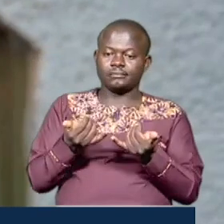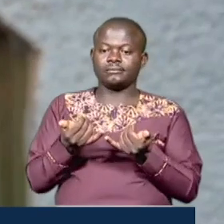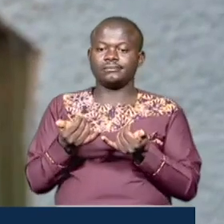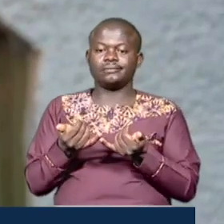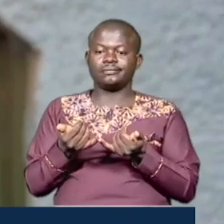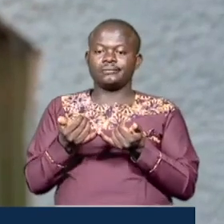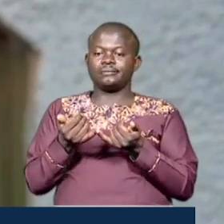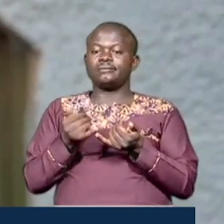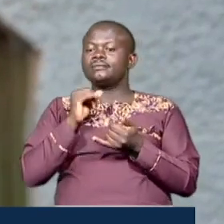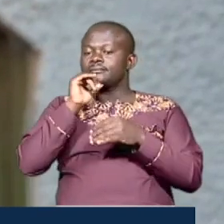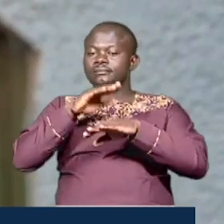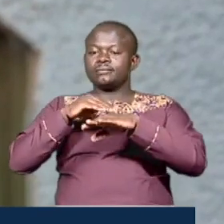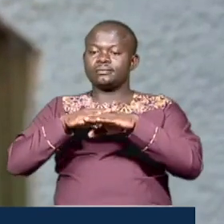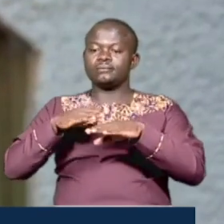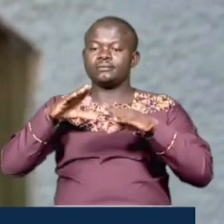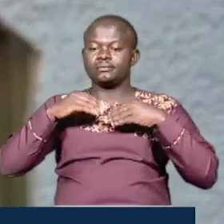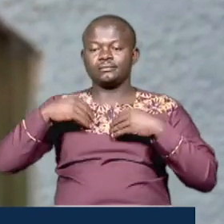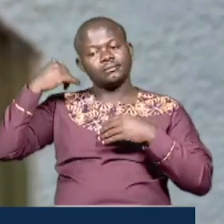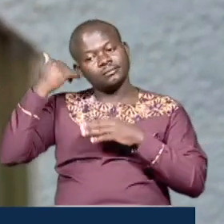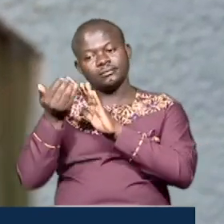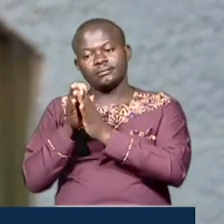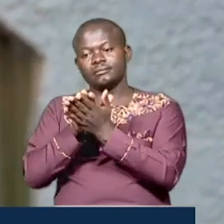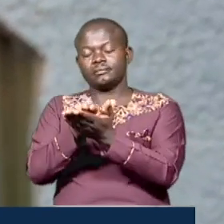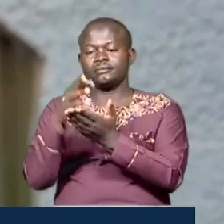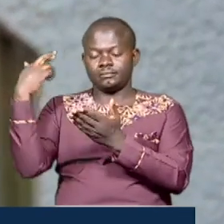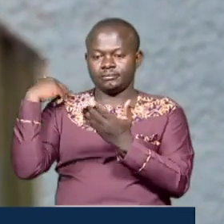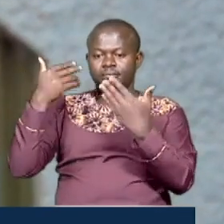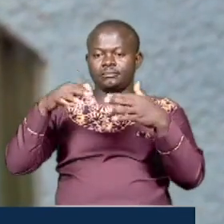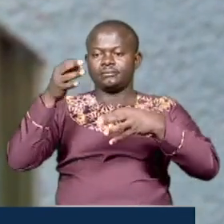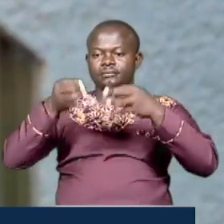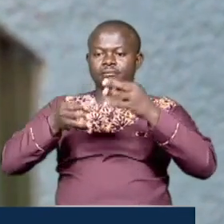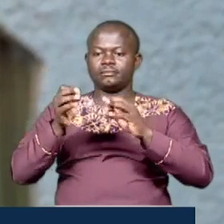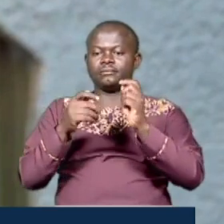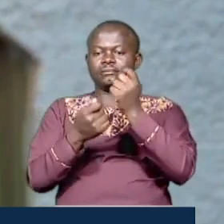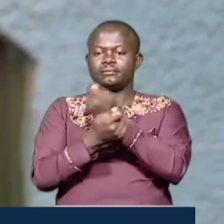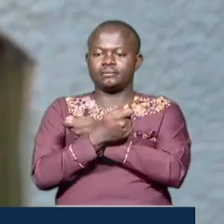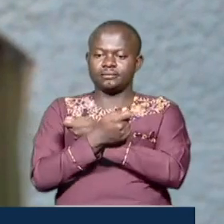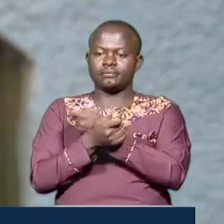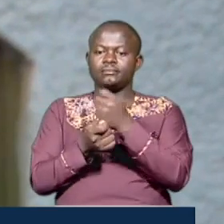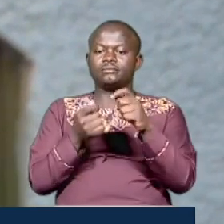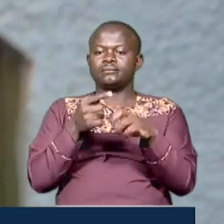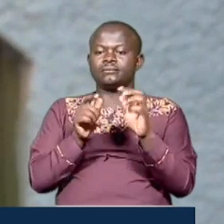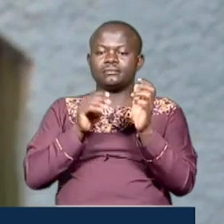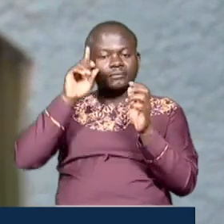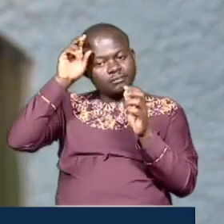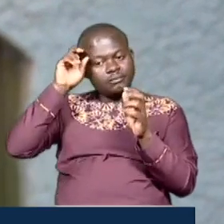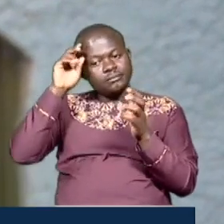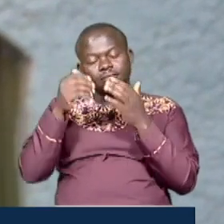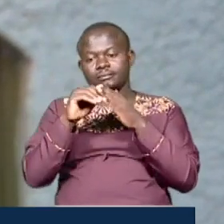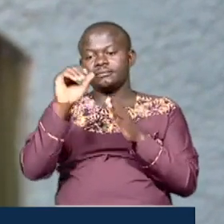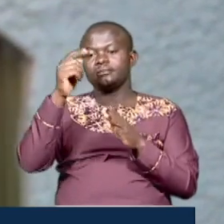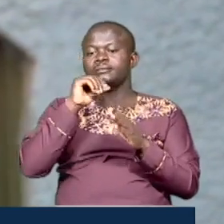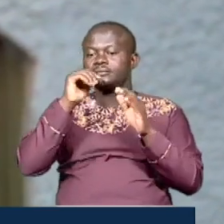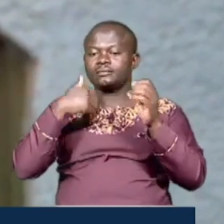ntago namuhamagaye ngo yitabe mbishyikiriza abahesha b'inkiko nagiye mpinduranya abahesha b'inkiko nteka wenda ko wa mbere